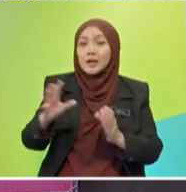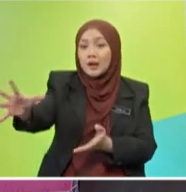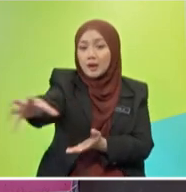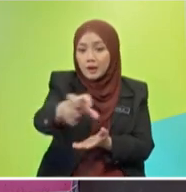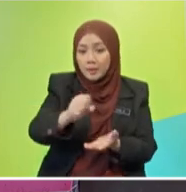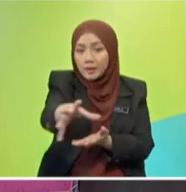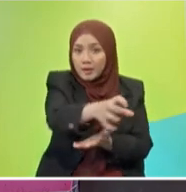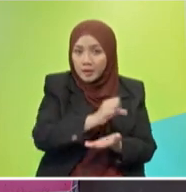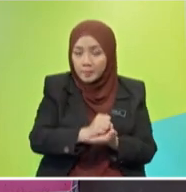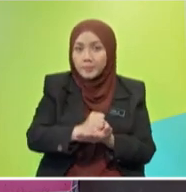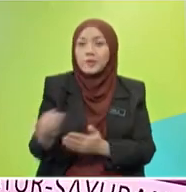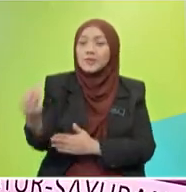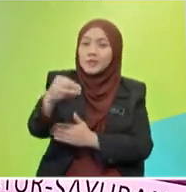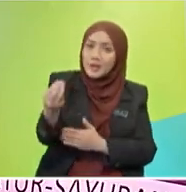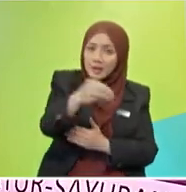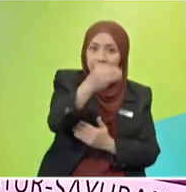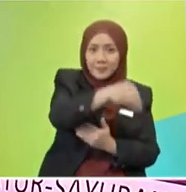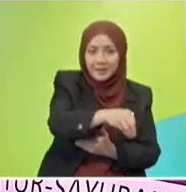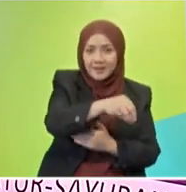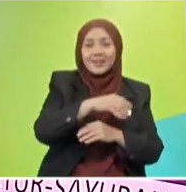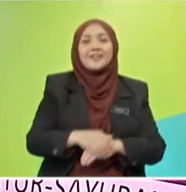juga telah membantu